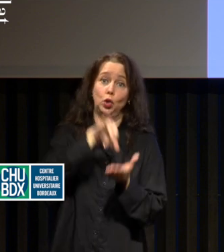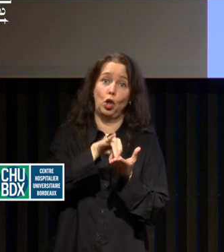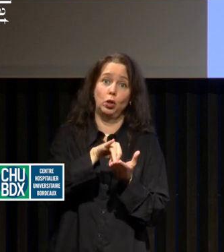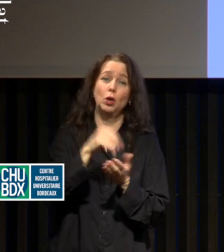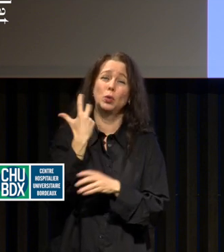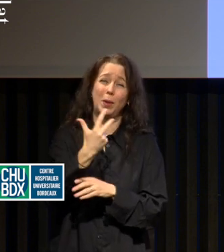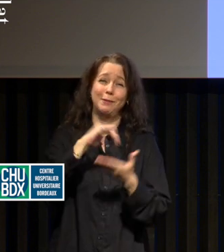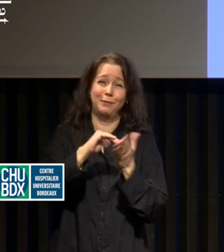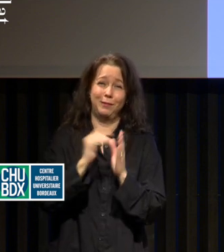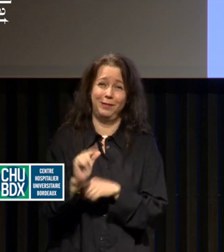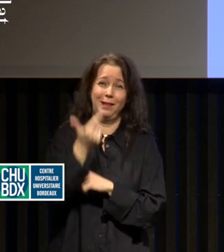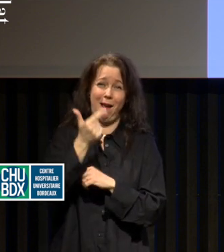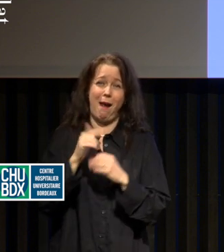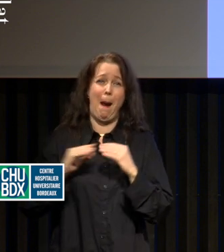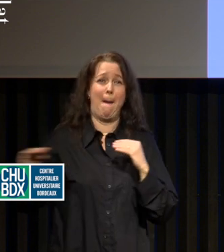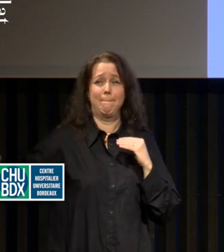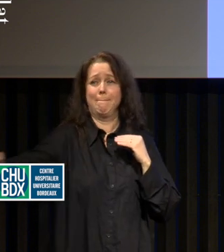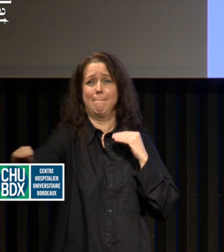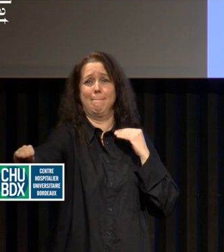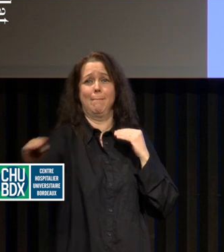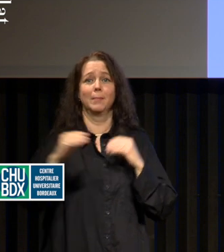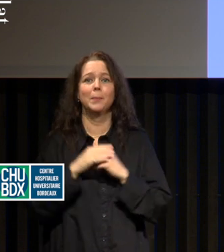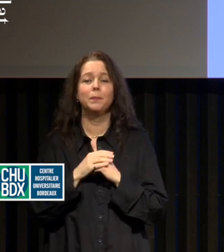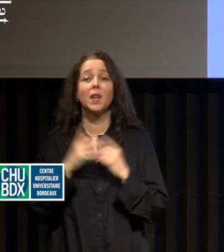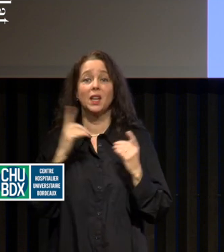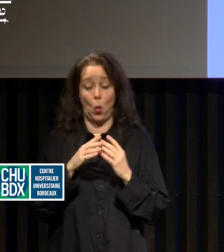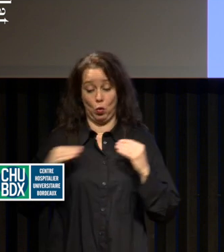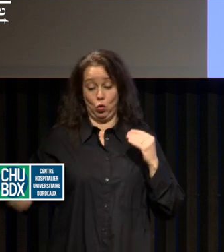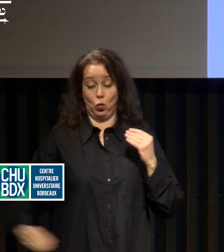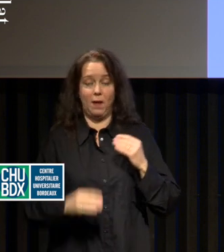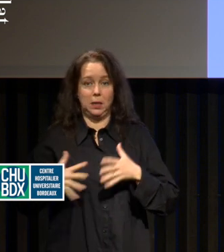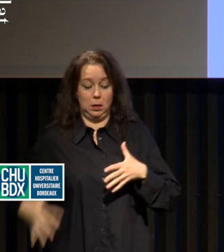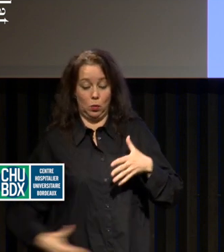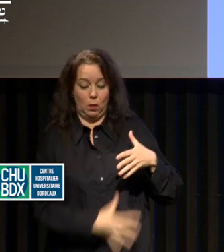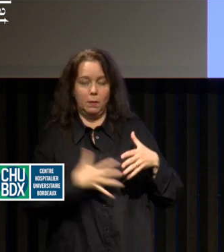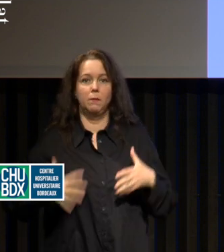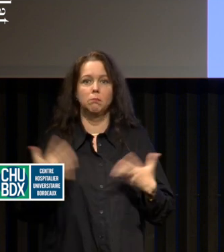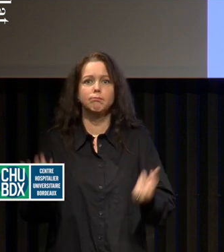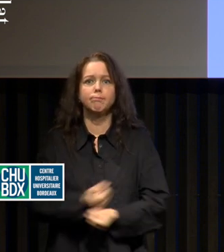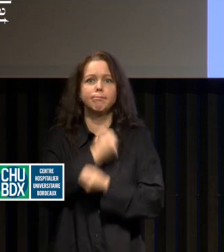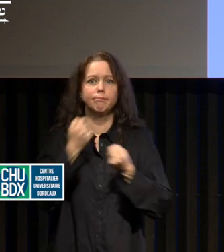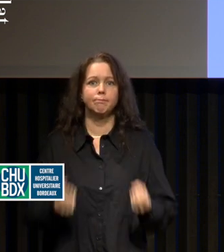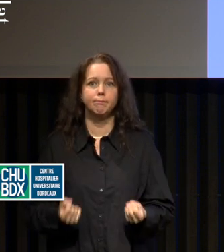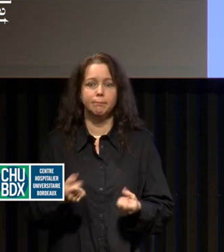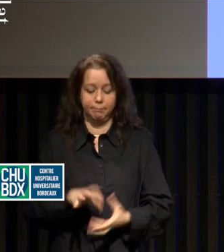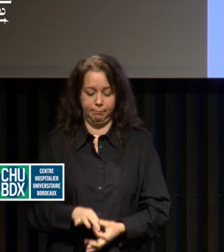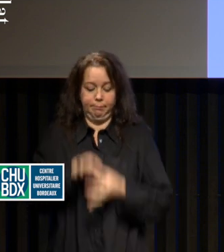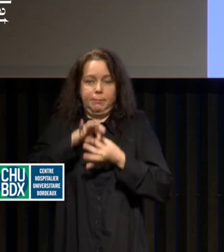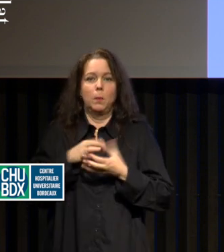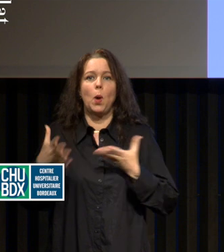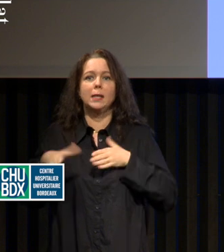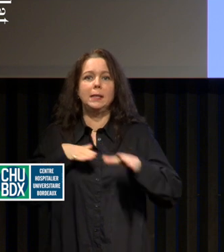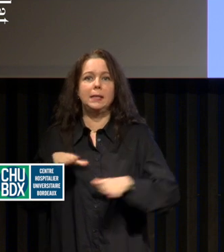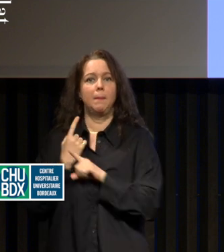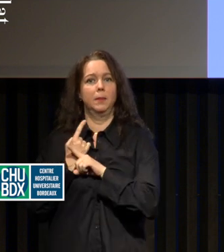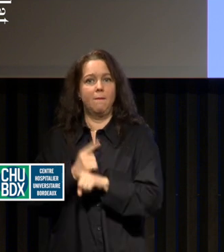exceptionnel. Et cette surface, qui est absolument considérable, va dialoguer avec notre système immunitaire. Et